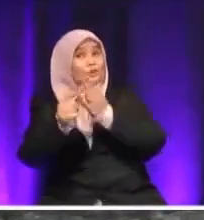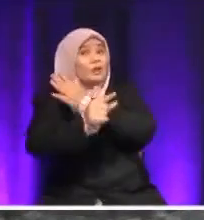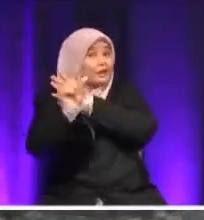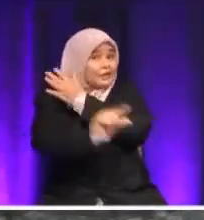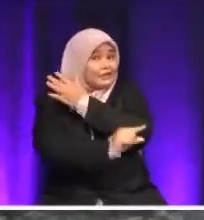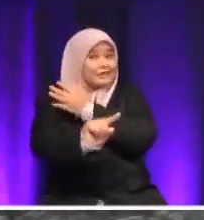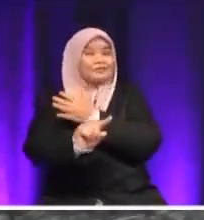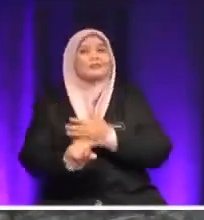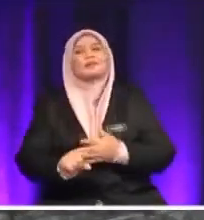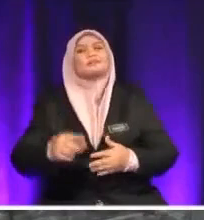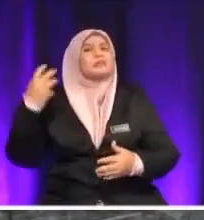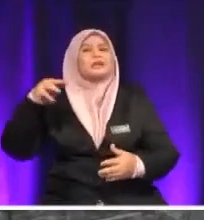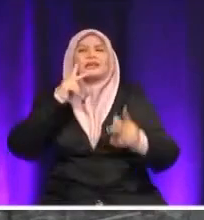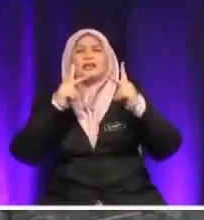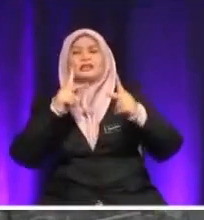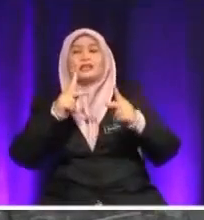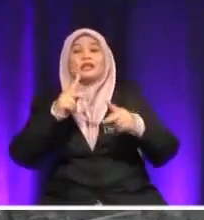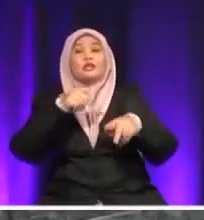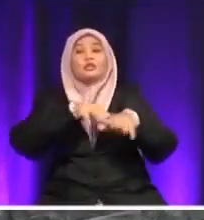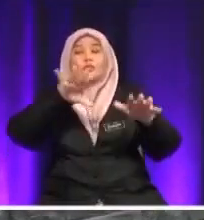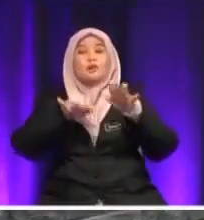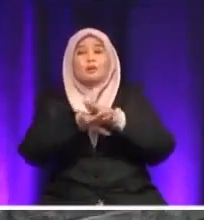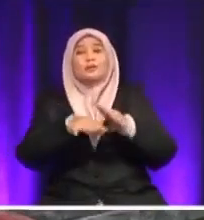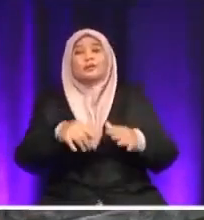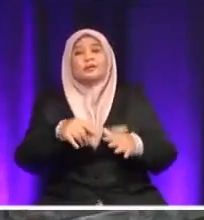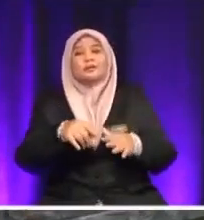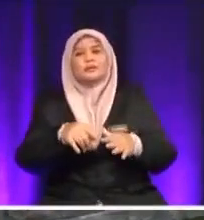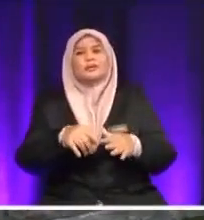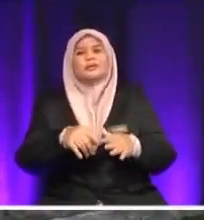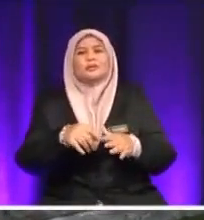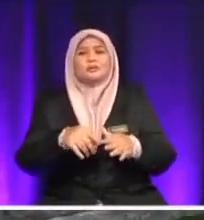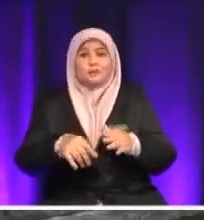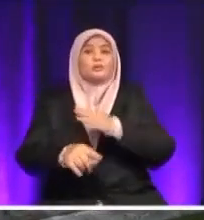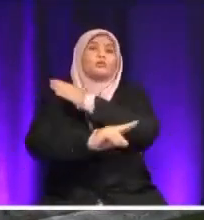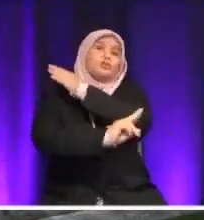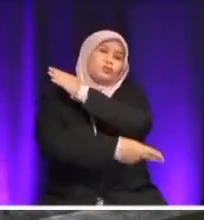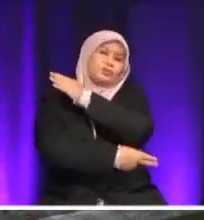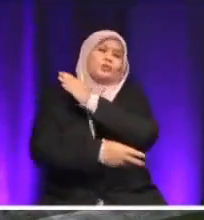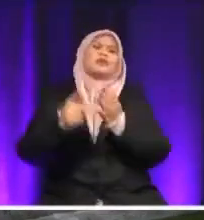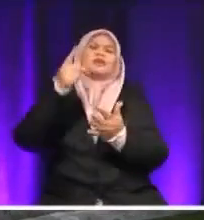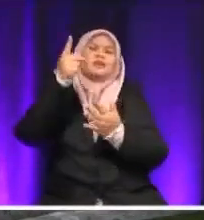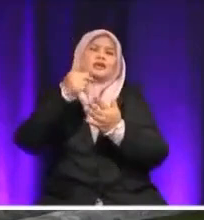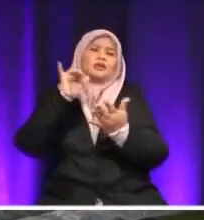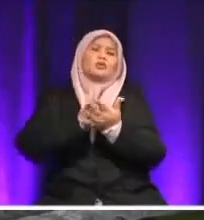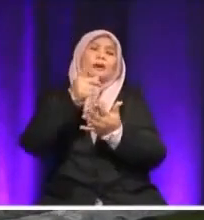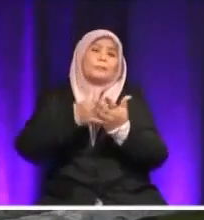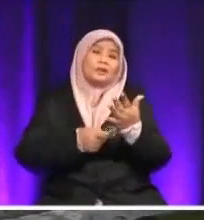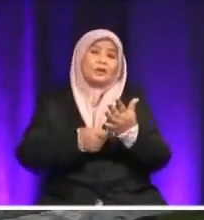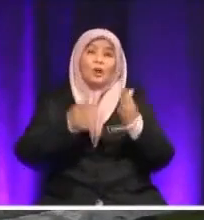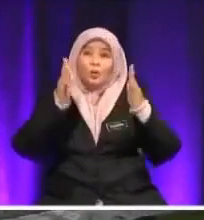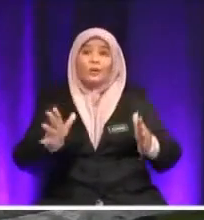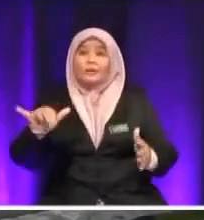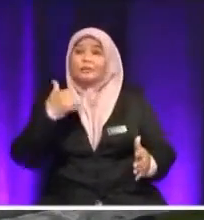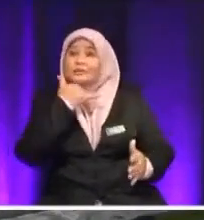tu, mereka kata itu di bawah hukum hudud. Hudud tu apa? Lepas tu, mereka kata orang yang